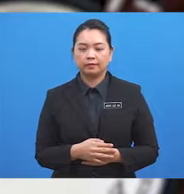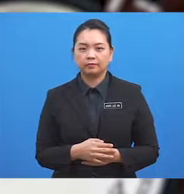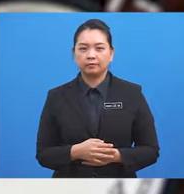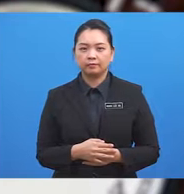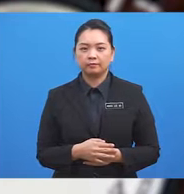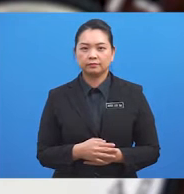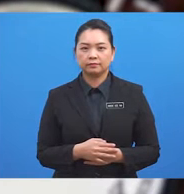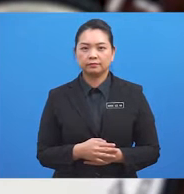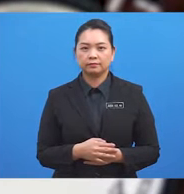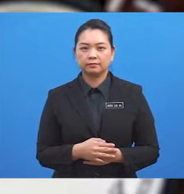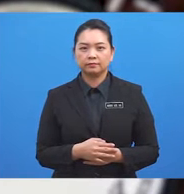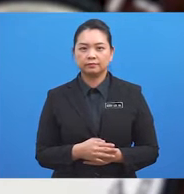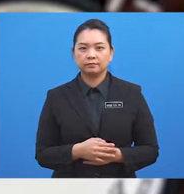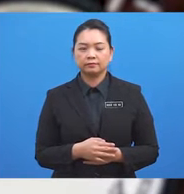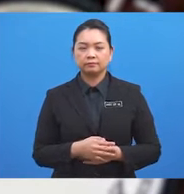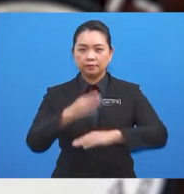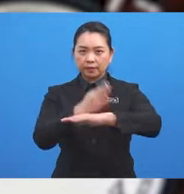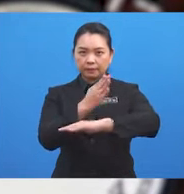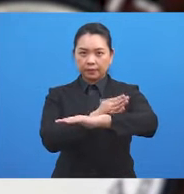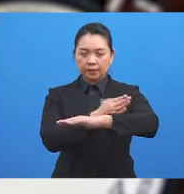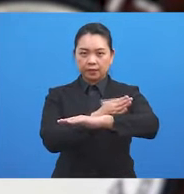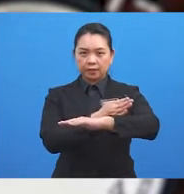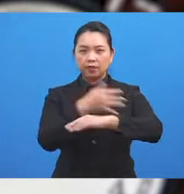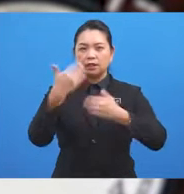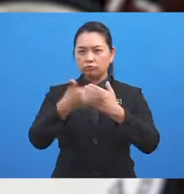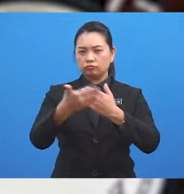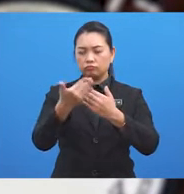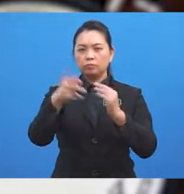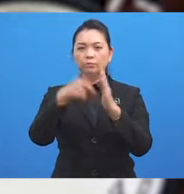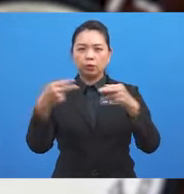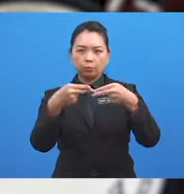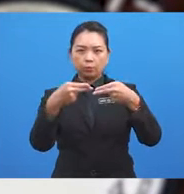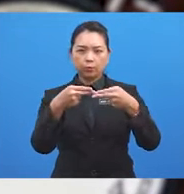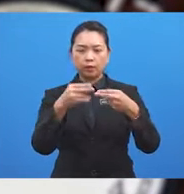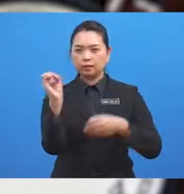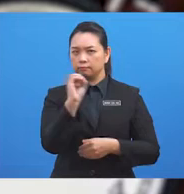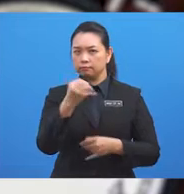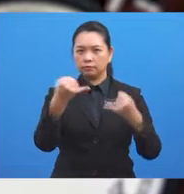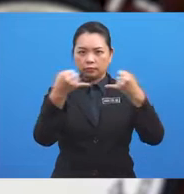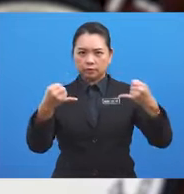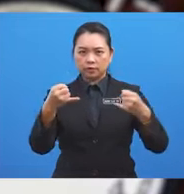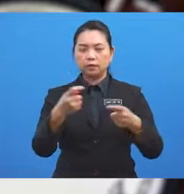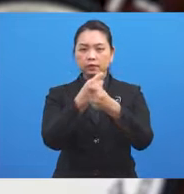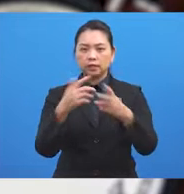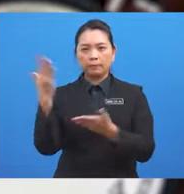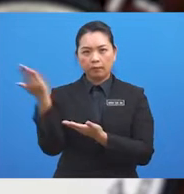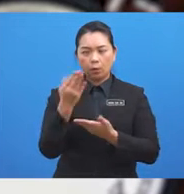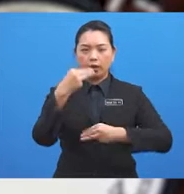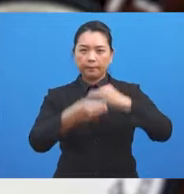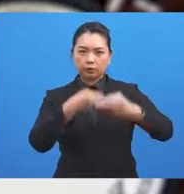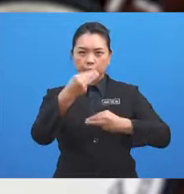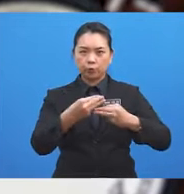Soalan ketiga. Perkembangan kemudahan perhubungan tanpa wayar telah membawa